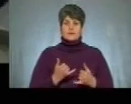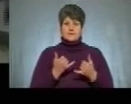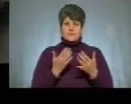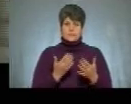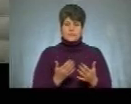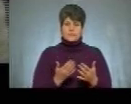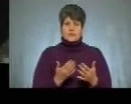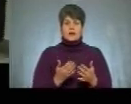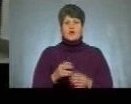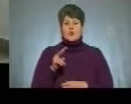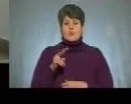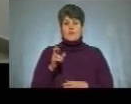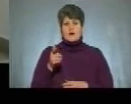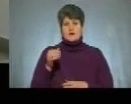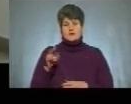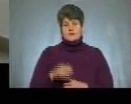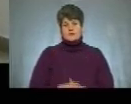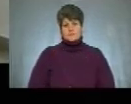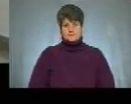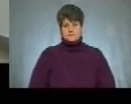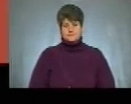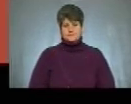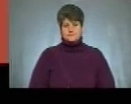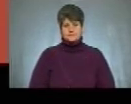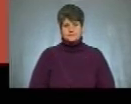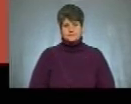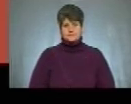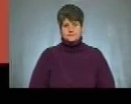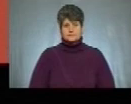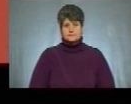подивали. Любов Гадомська, Василь Панчук, новини.